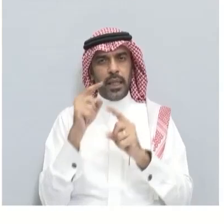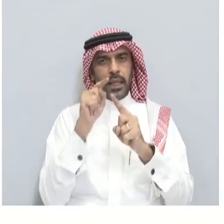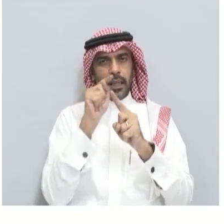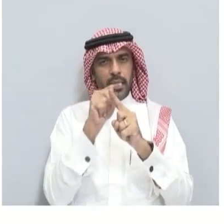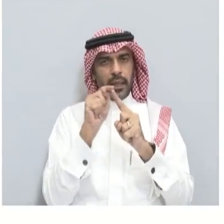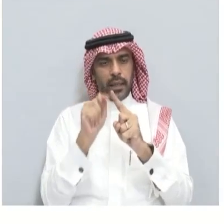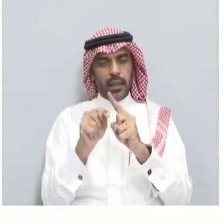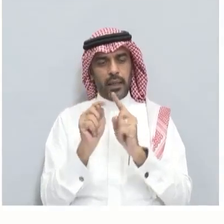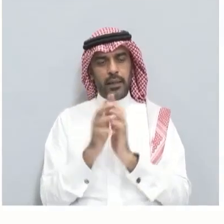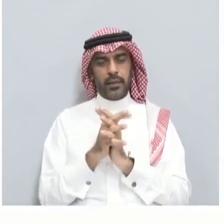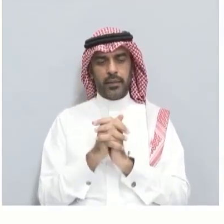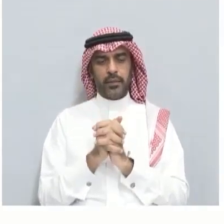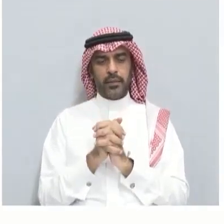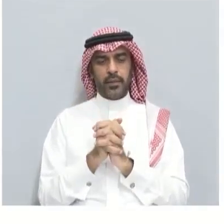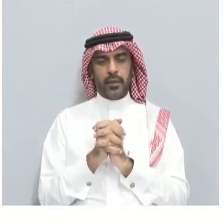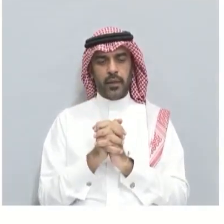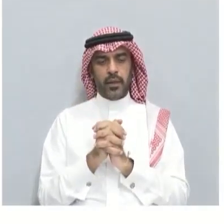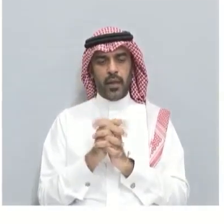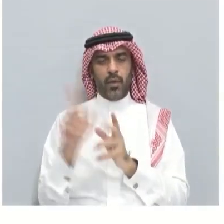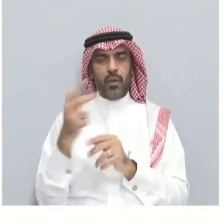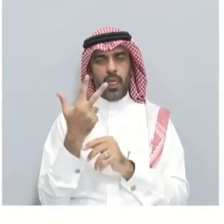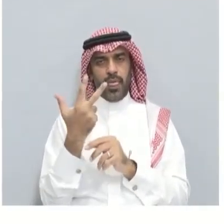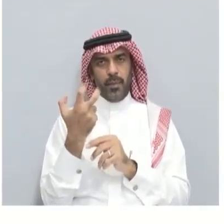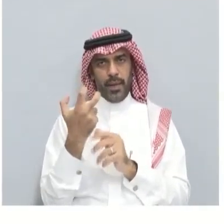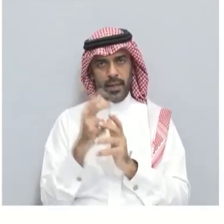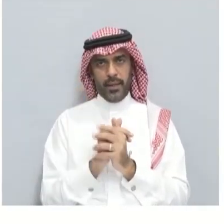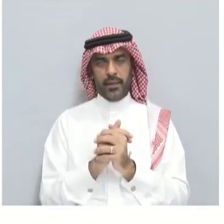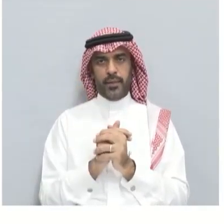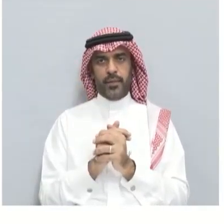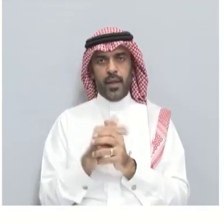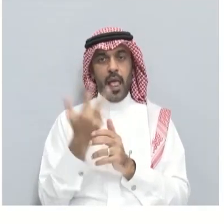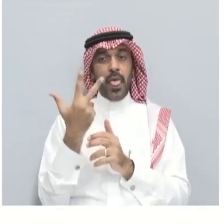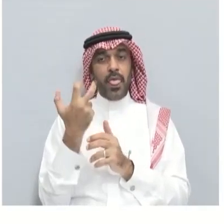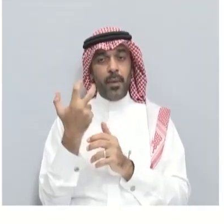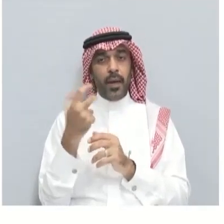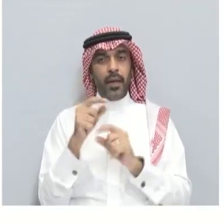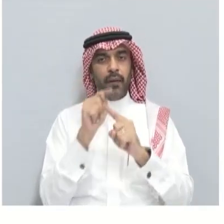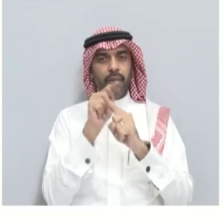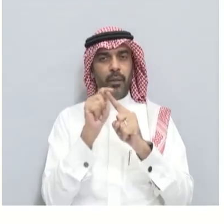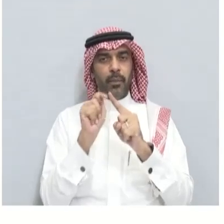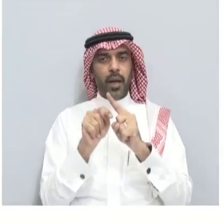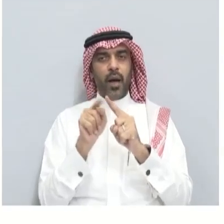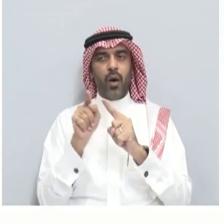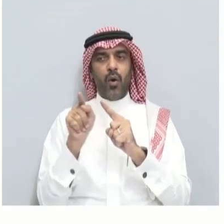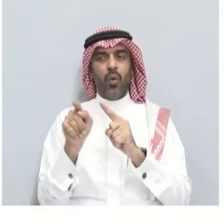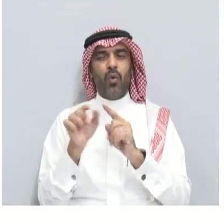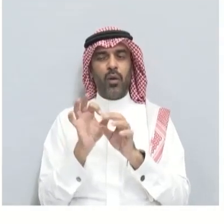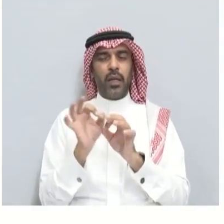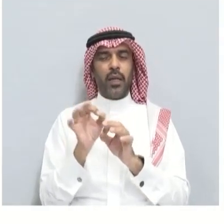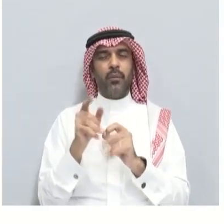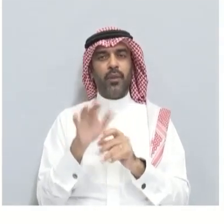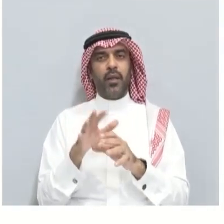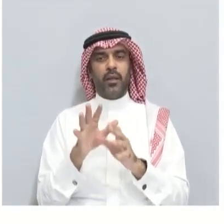اعطونا العلماء في دراستنا امس هو اذا لاحظنا 80% مناطق الزلازل هي نفسها مناطق ماذا مناطق